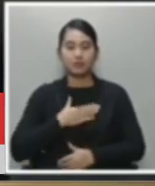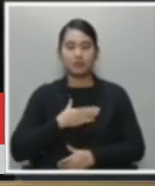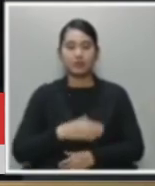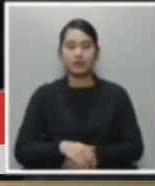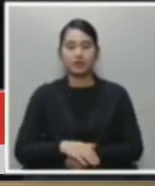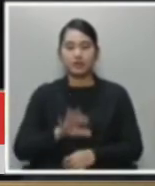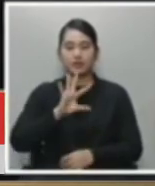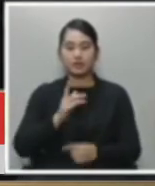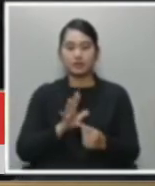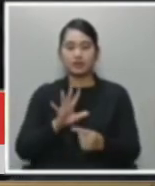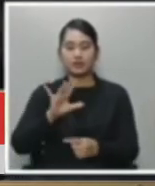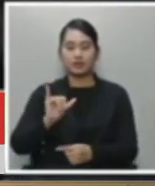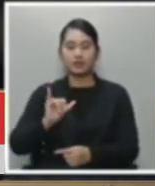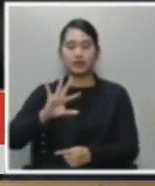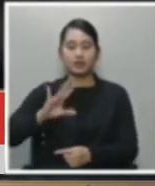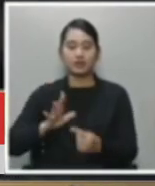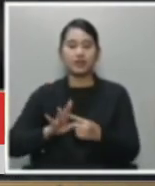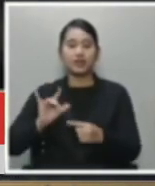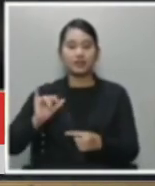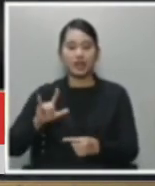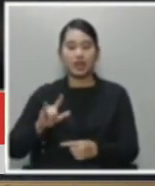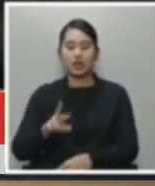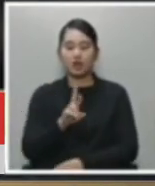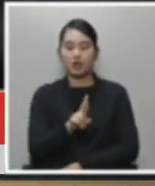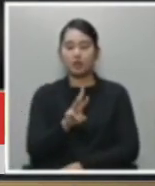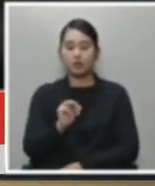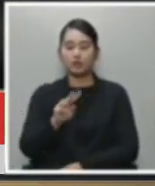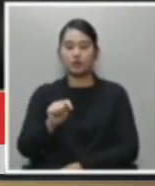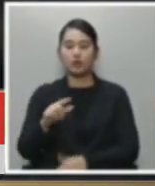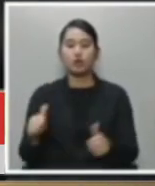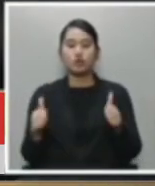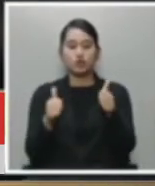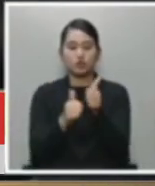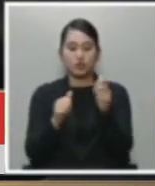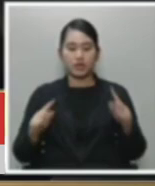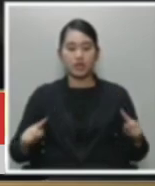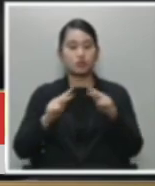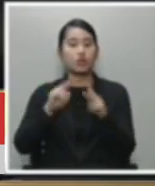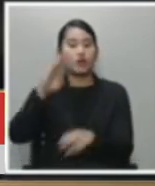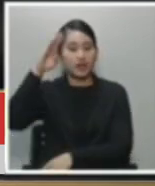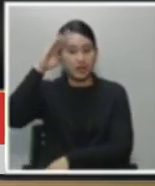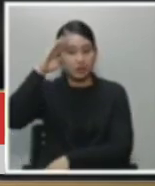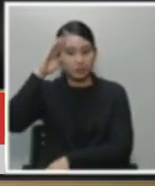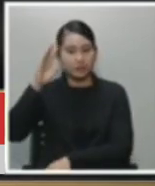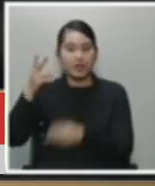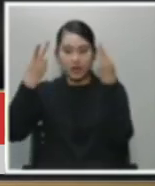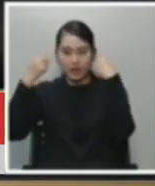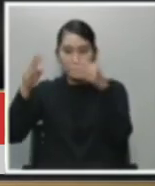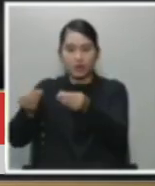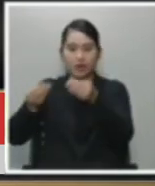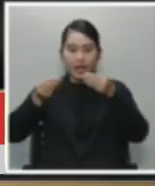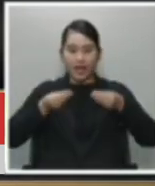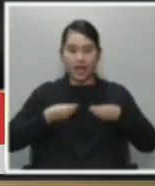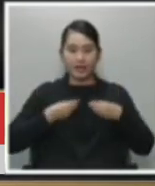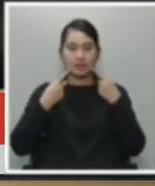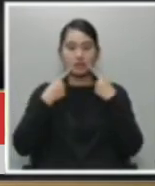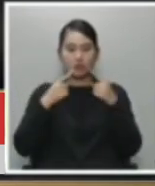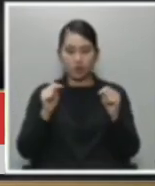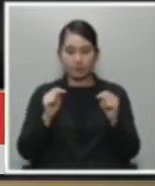างมงคลรัฐมนตรีช่วยว่าการกระทรวงกลาโหมได้รับมอบหมายจากท่านรัฐมนตรีนะครับให้มาตอบกระทู้ถามในวันนี้ครับ